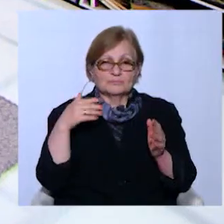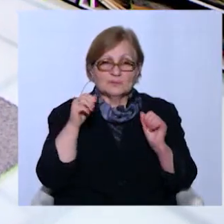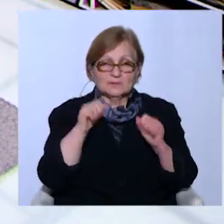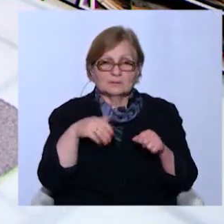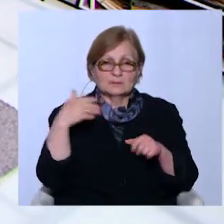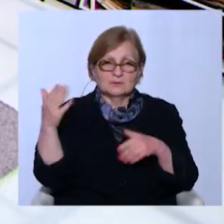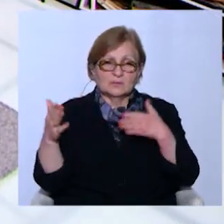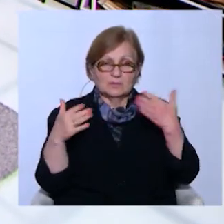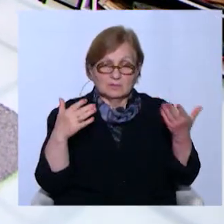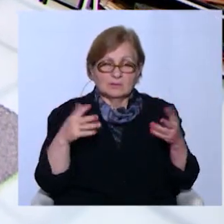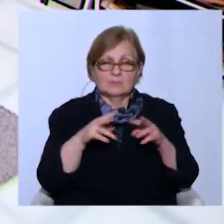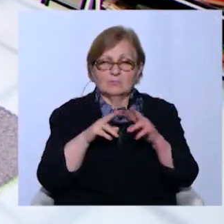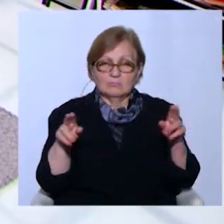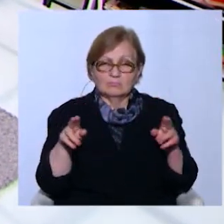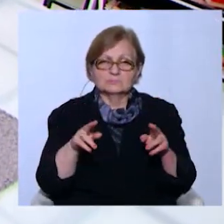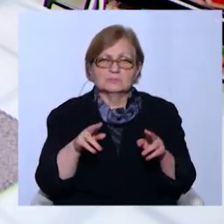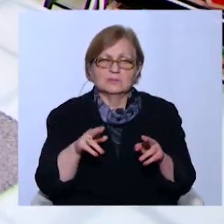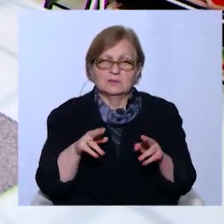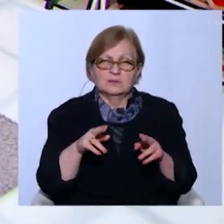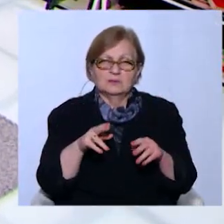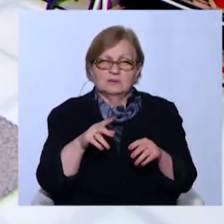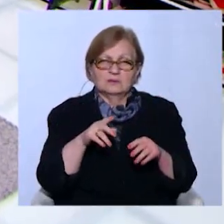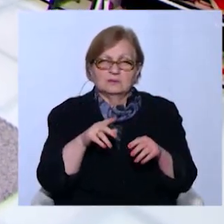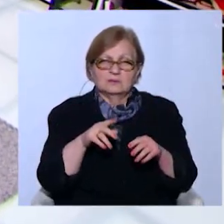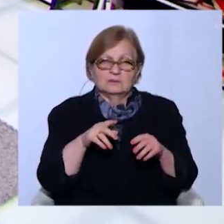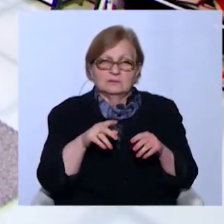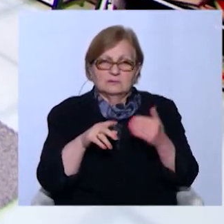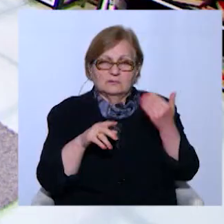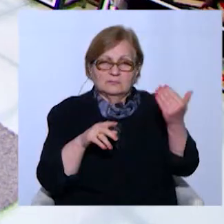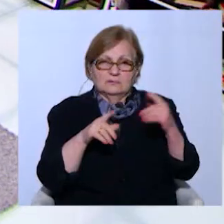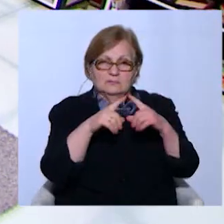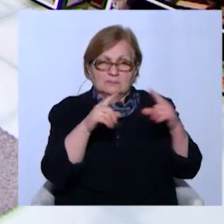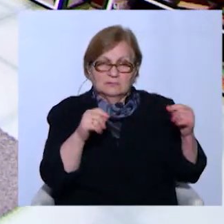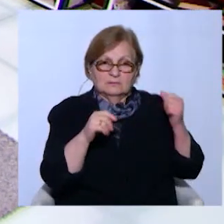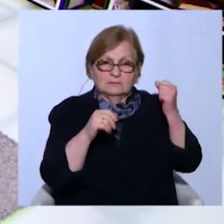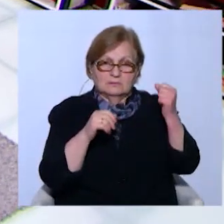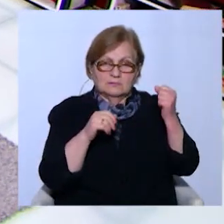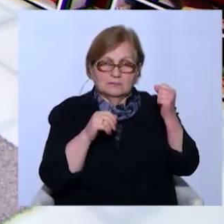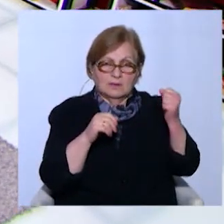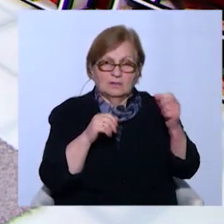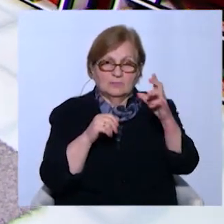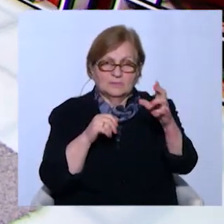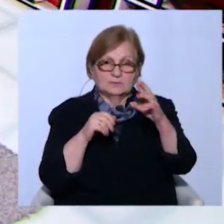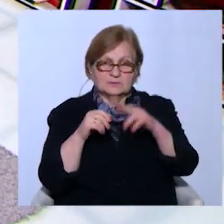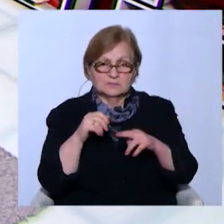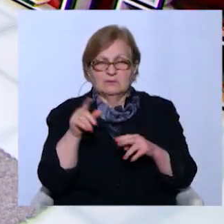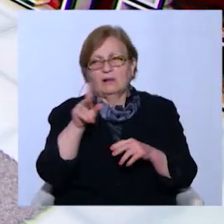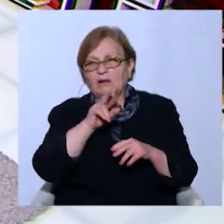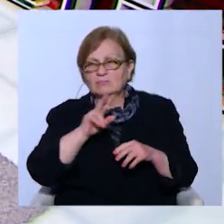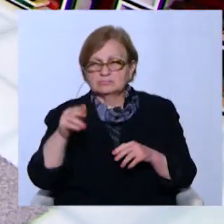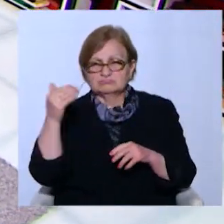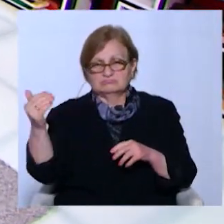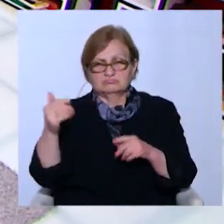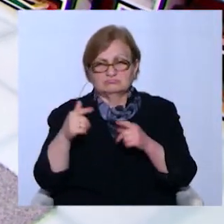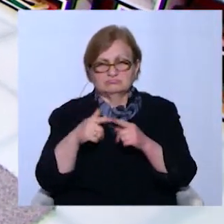შესაბამისი გვერდები პროპორციულია. რას ნიშნავს შესაბამისი? რომ ერთი სამკუთხედის გვერდები თუ არის A, B და C, მისი მსგავსი